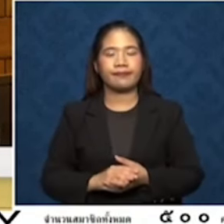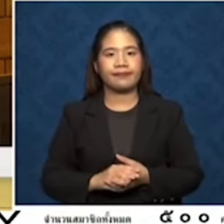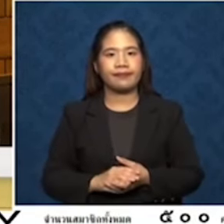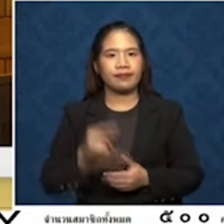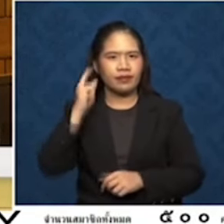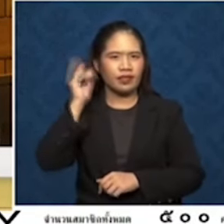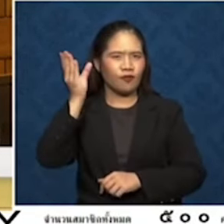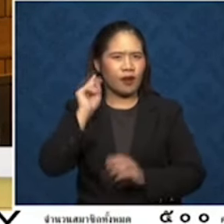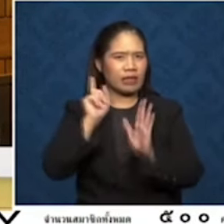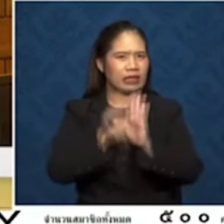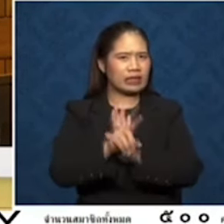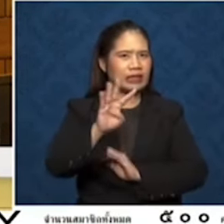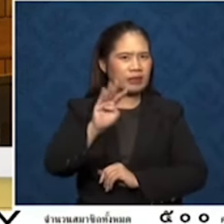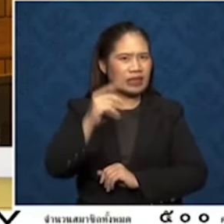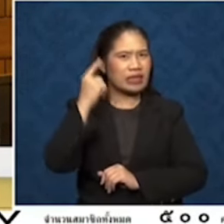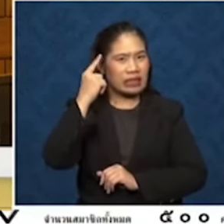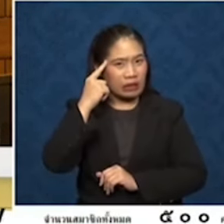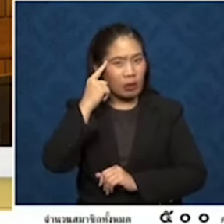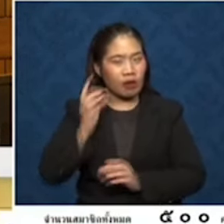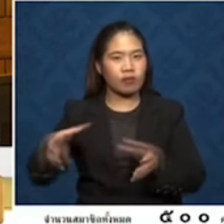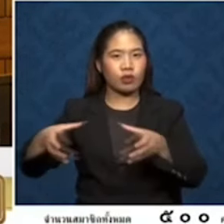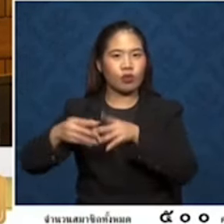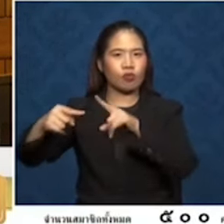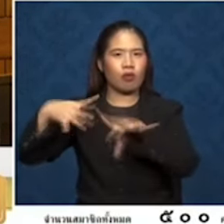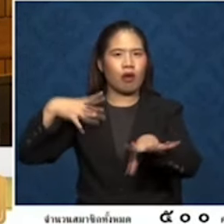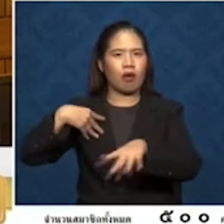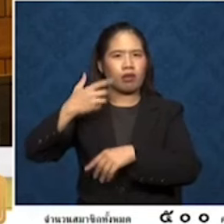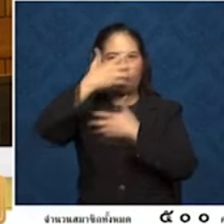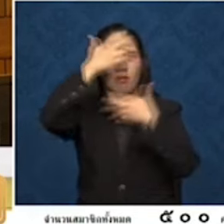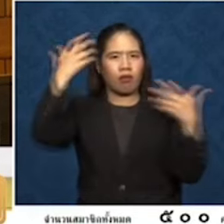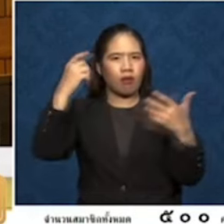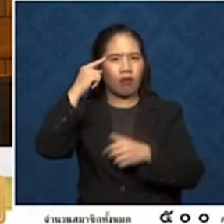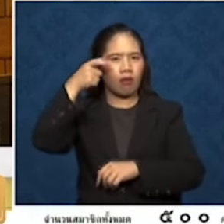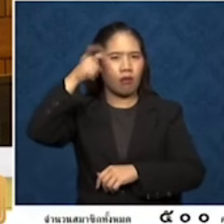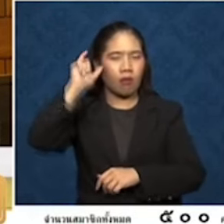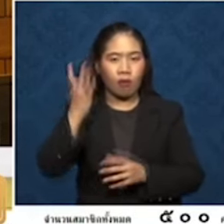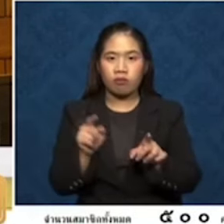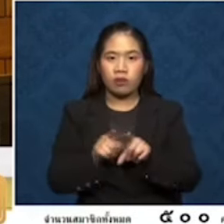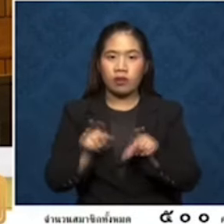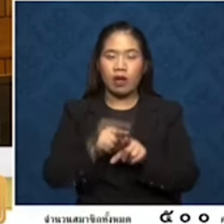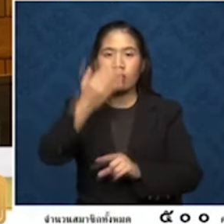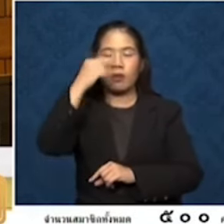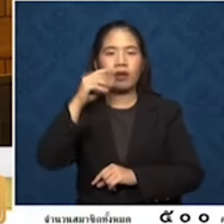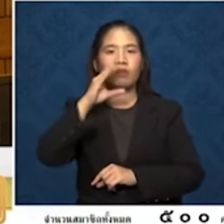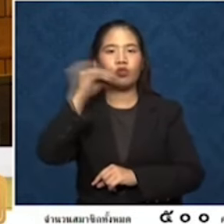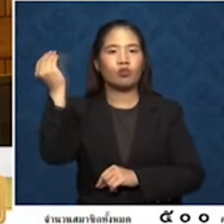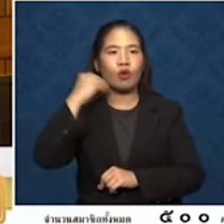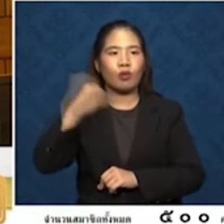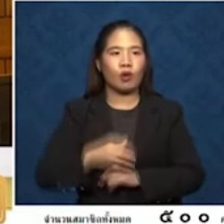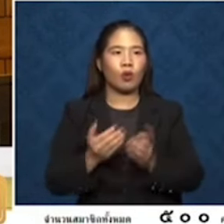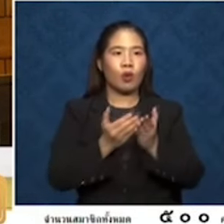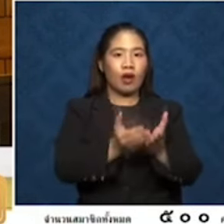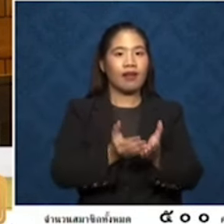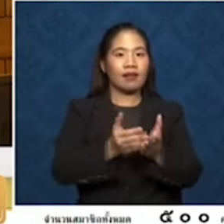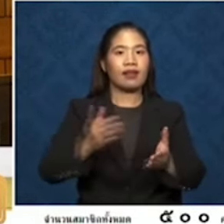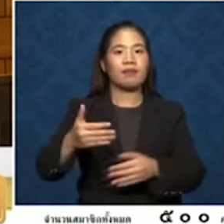ฟังมา40นาทีก็ยังเข้าใจว่ายังเป็นฝ่ายค้านที่ยังงงอยู่เหมือนกันนะครับเพราะว่าพวกท่านเคยพูดว่าเอาเรือประมงมาลบเลยแทนเ